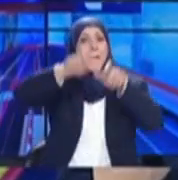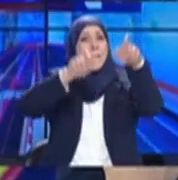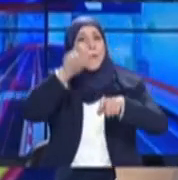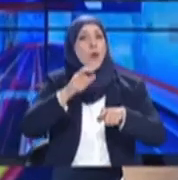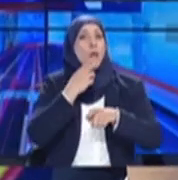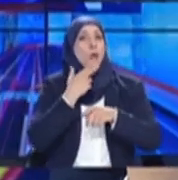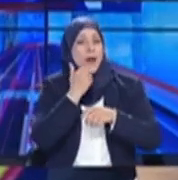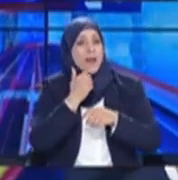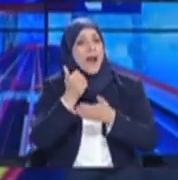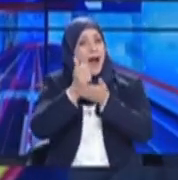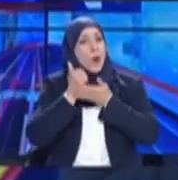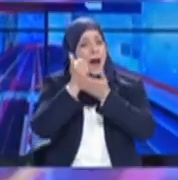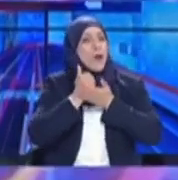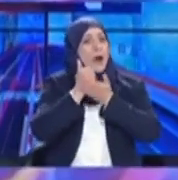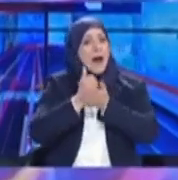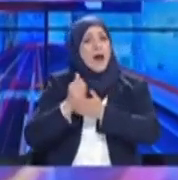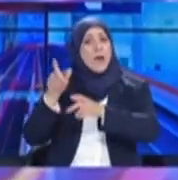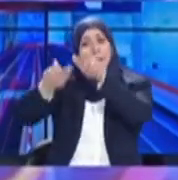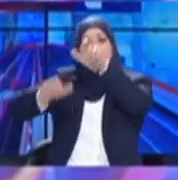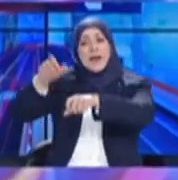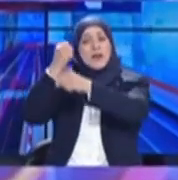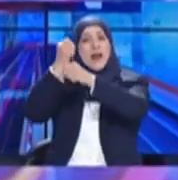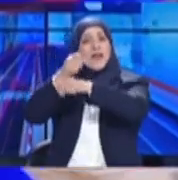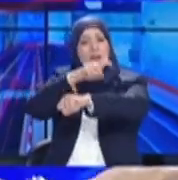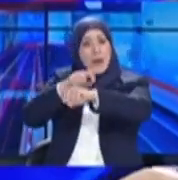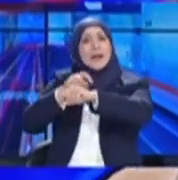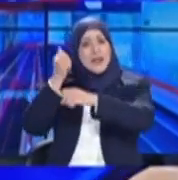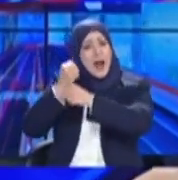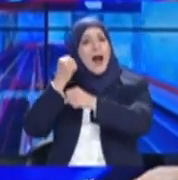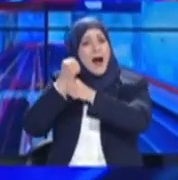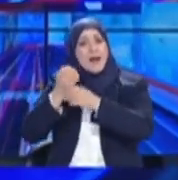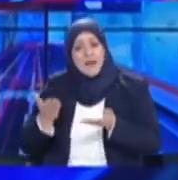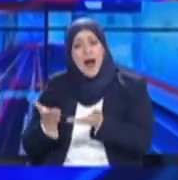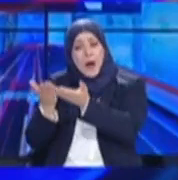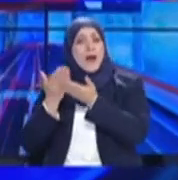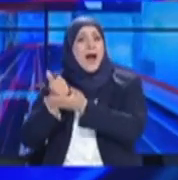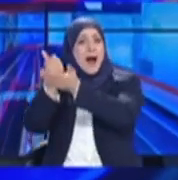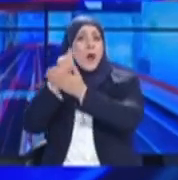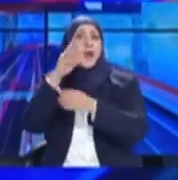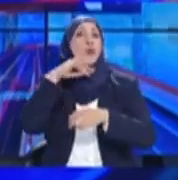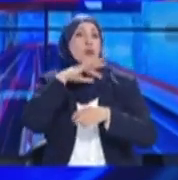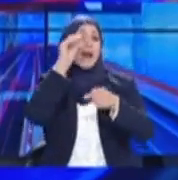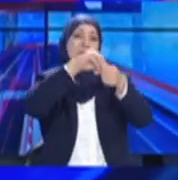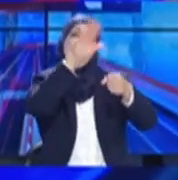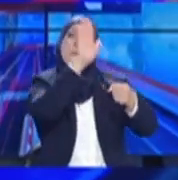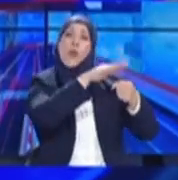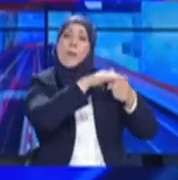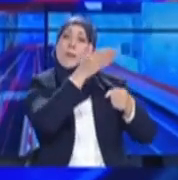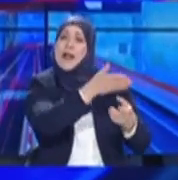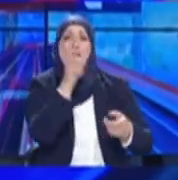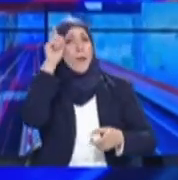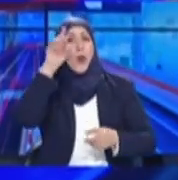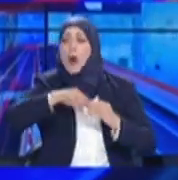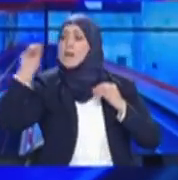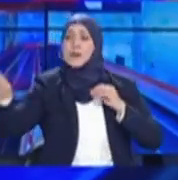نابيه كما يحاول ناب تعقيم ايدي وتعقيم المساحه اللي قدمه خطر خايف من المرض كيف كيف اللي في الشارع